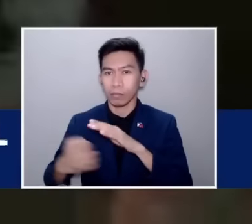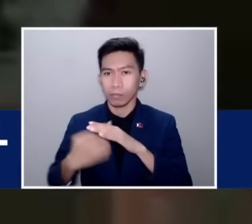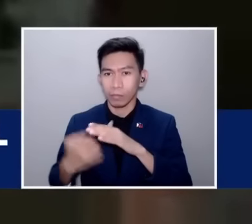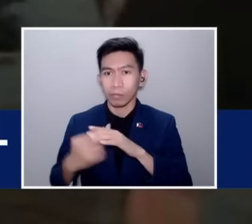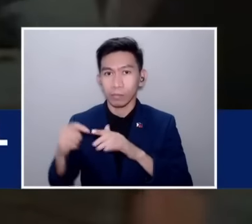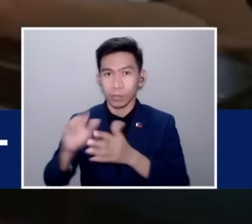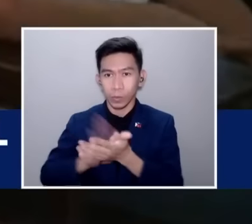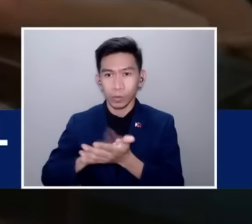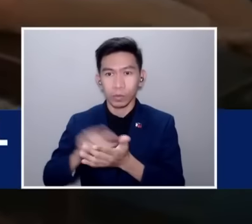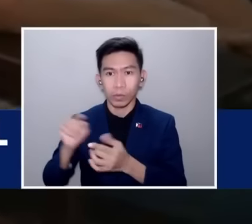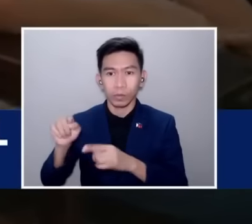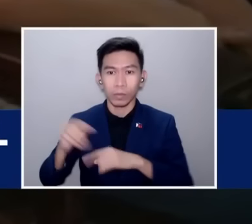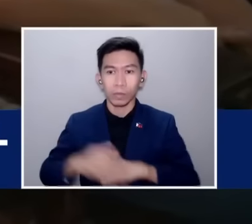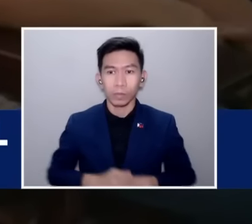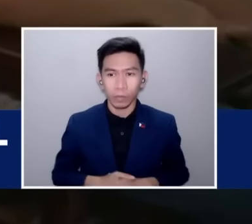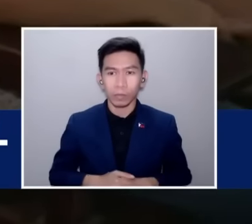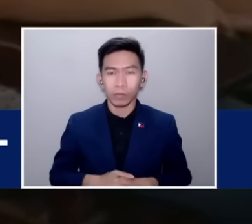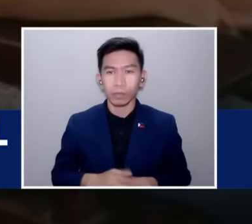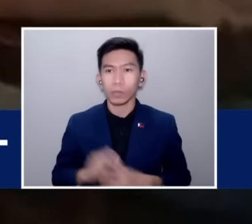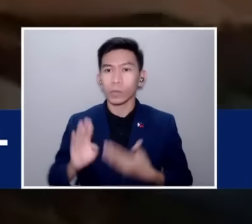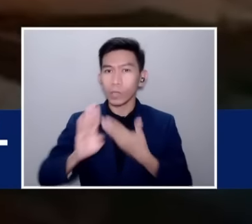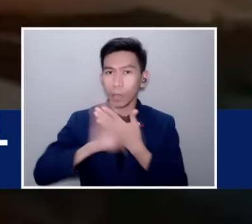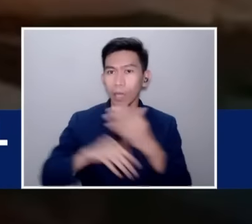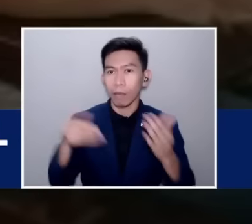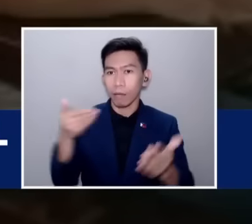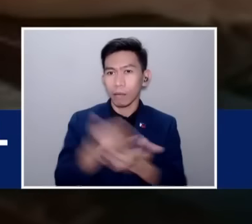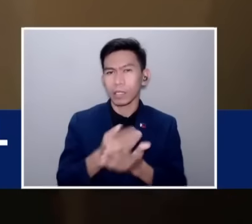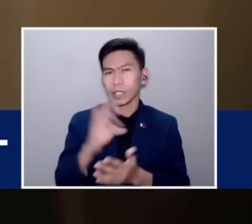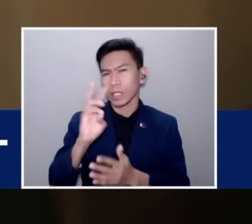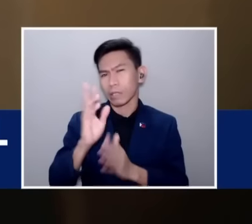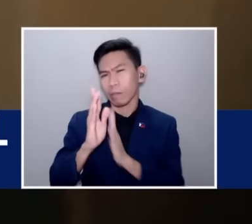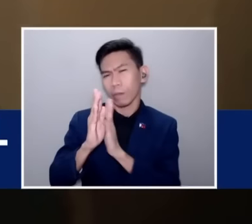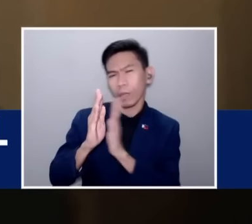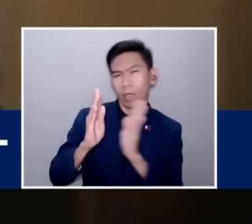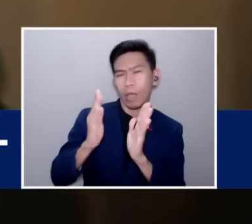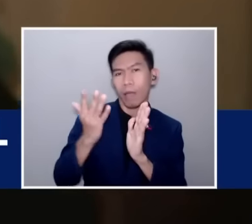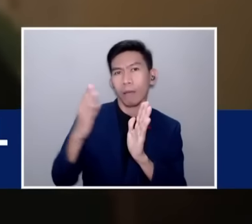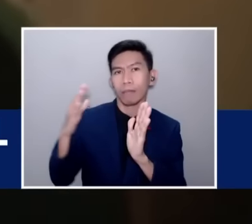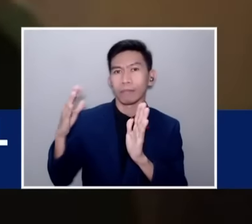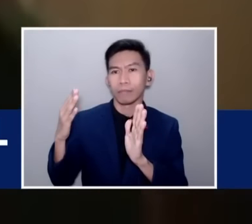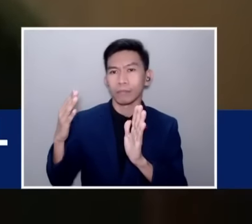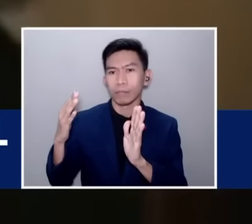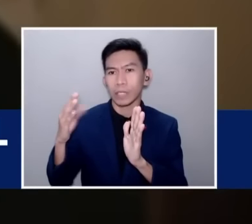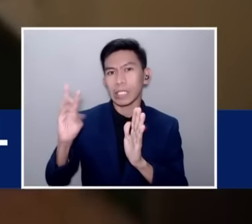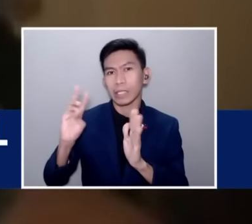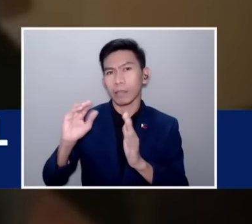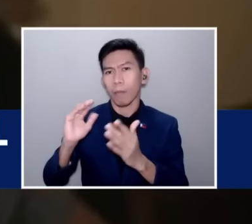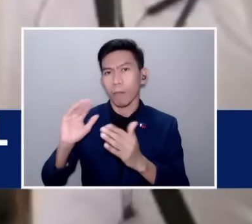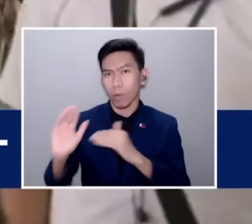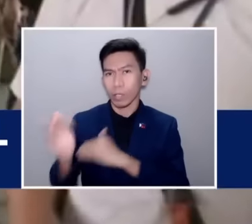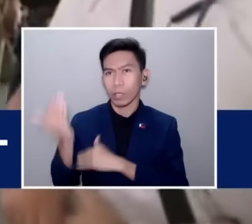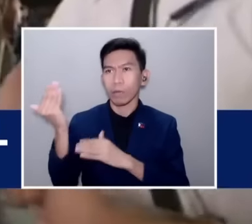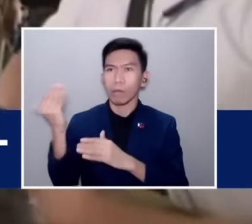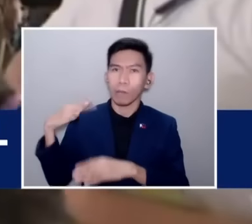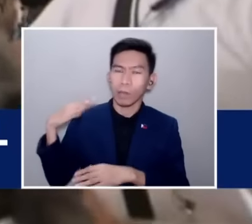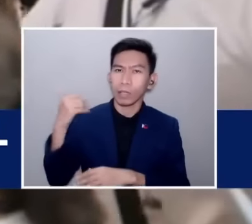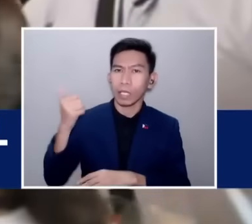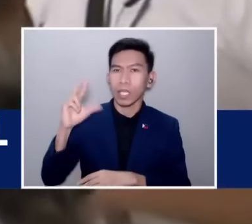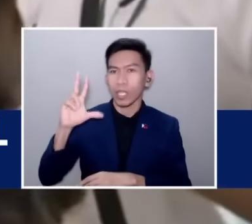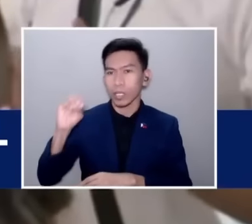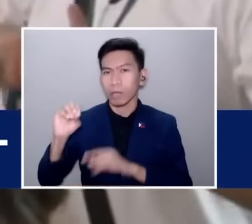Edgar Tunak. Pasado alas 6 siya dumating at naghintay hanggang 10:30 ng umaga. pero umalis siya ulit at bumalik ng alas 3 ng